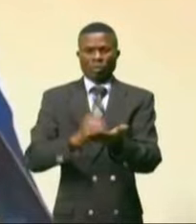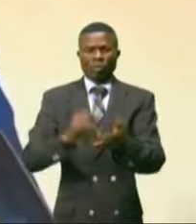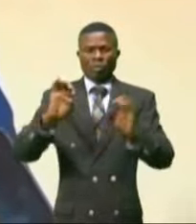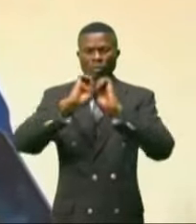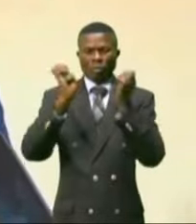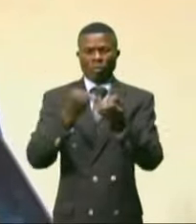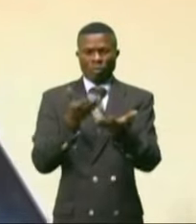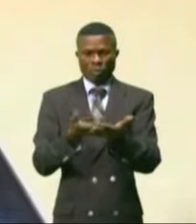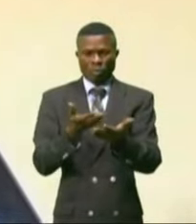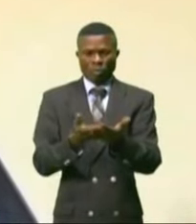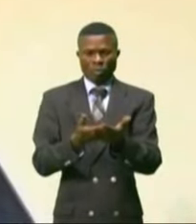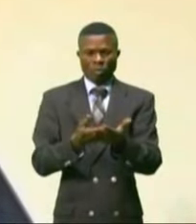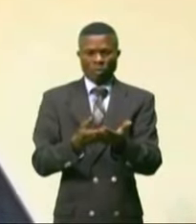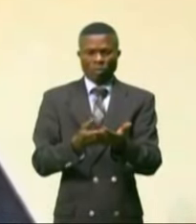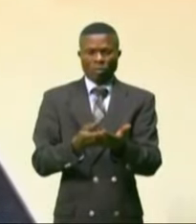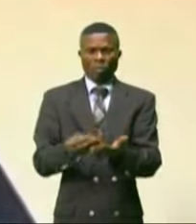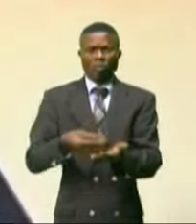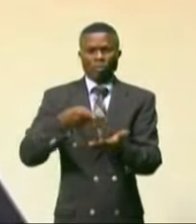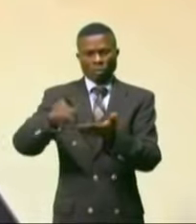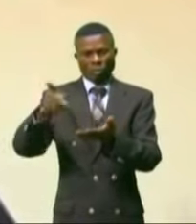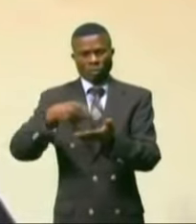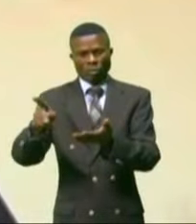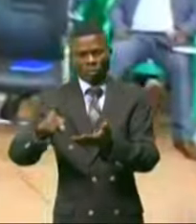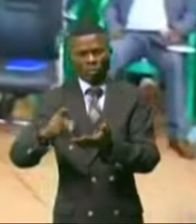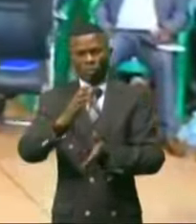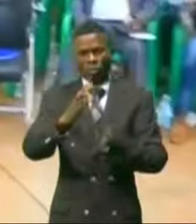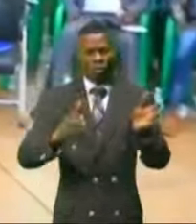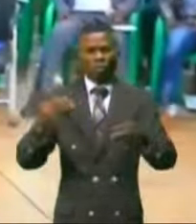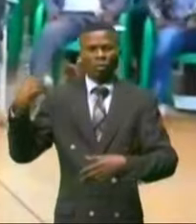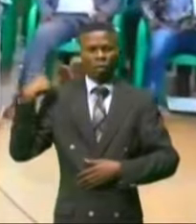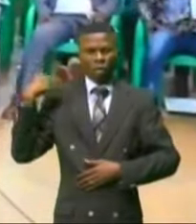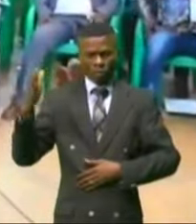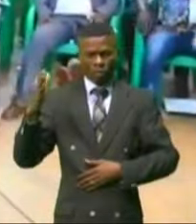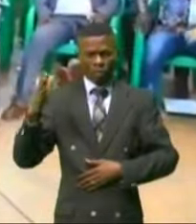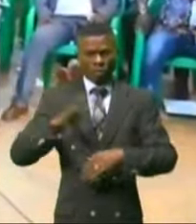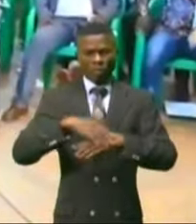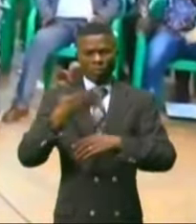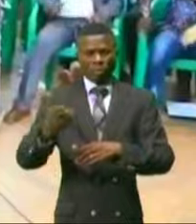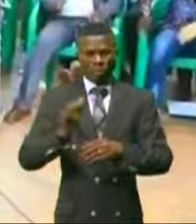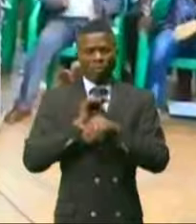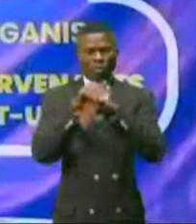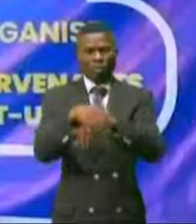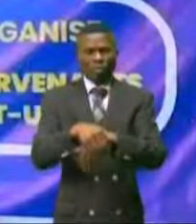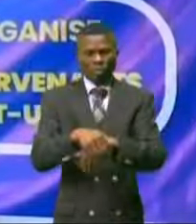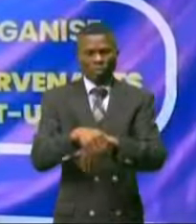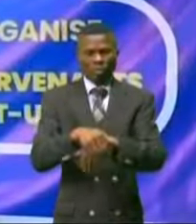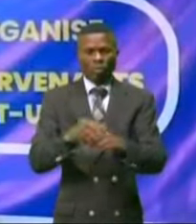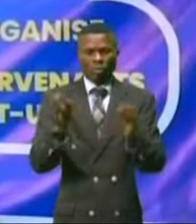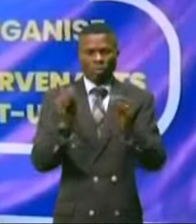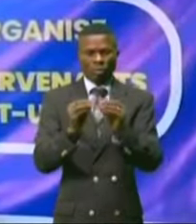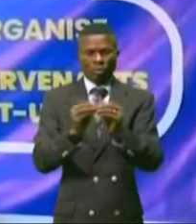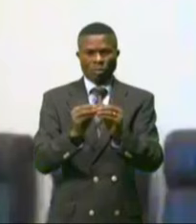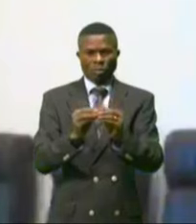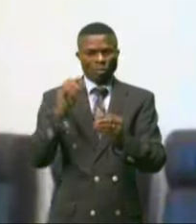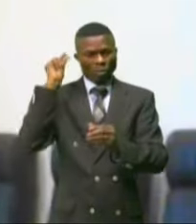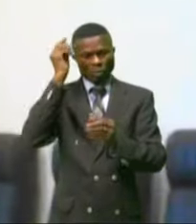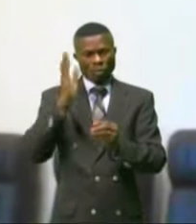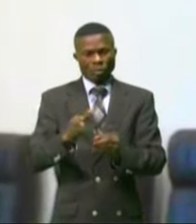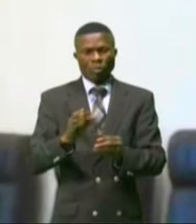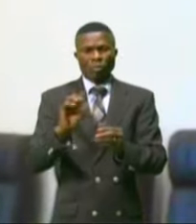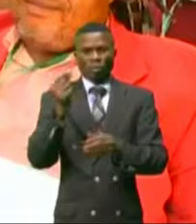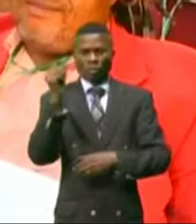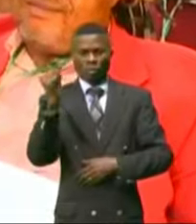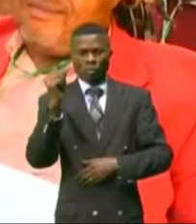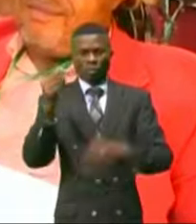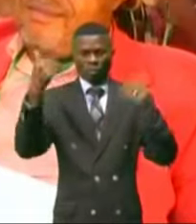entreprises-là et prélever l'impôt pour les comptes du Trésor public. Enfin, après leur participation à l'atelier sur la gouvernance minière,